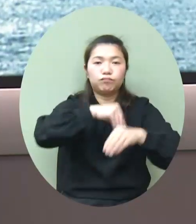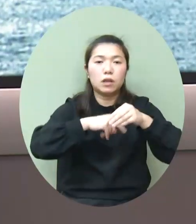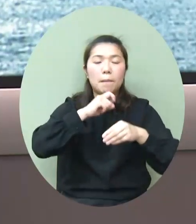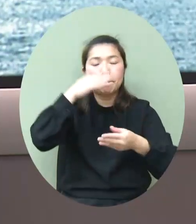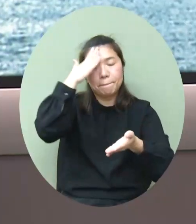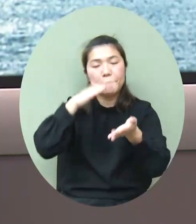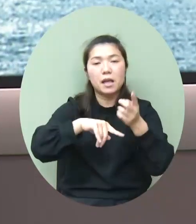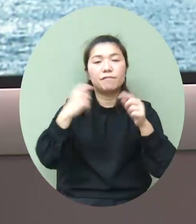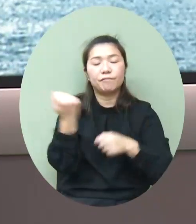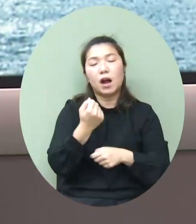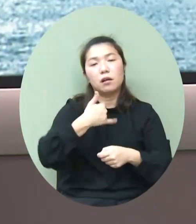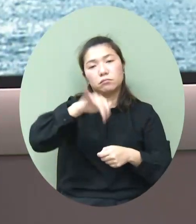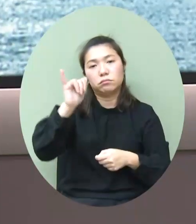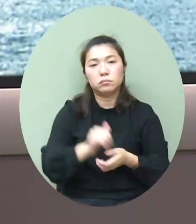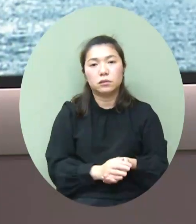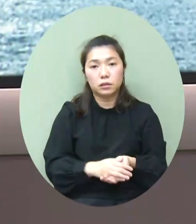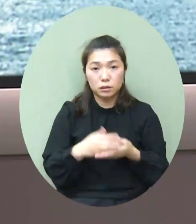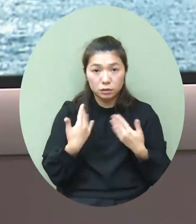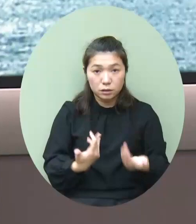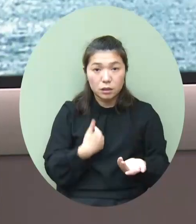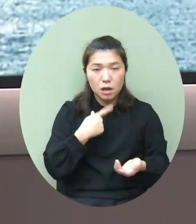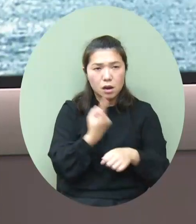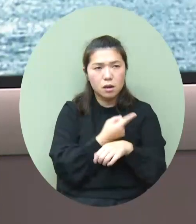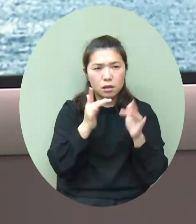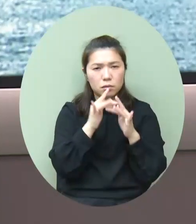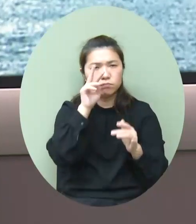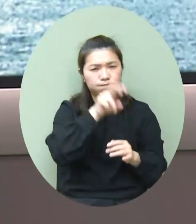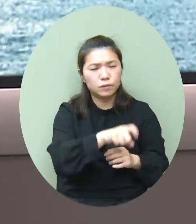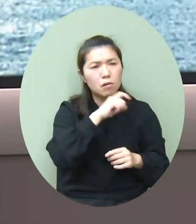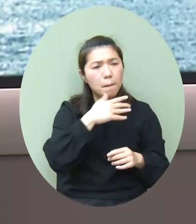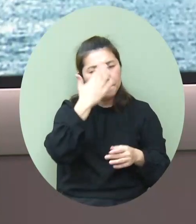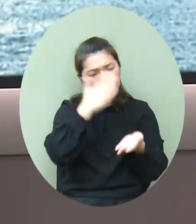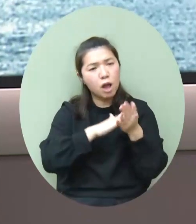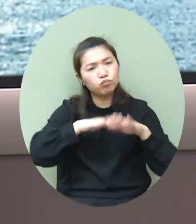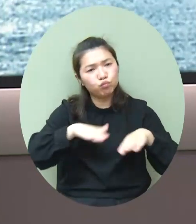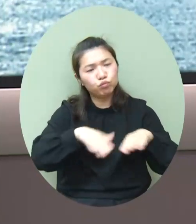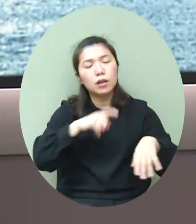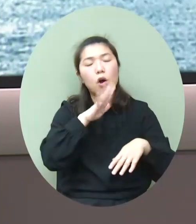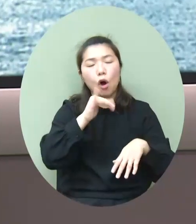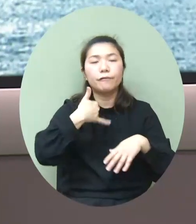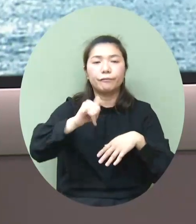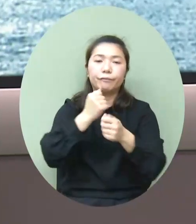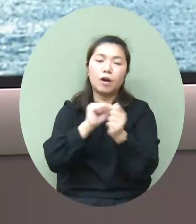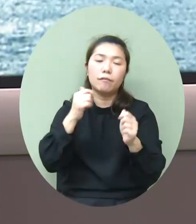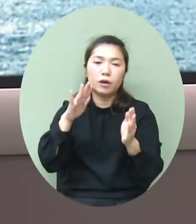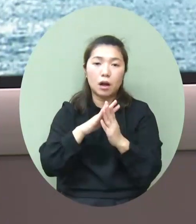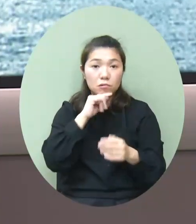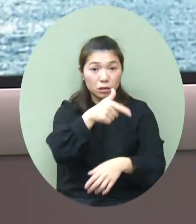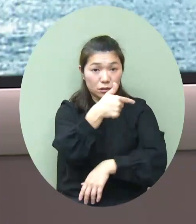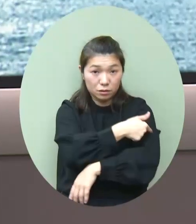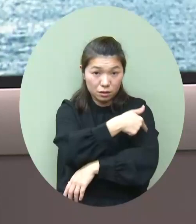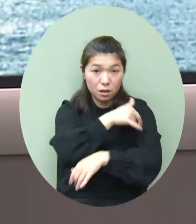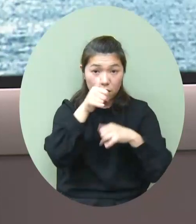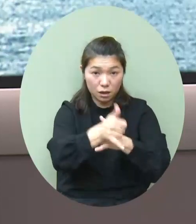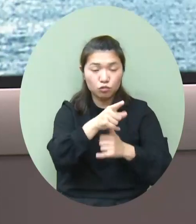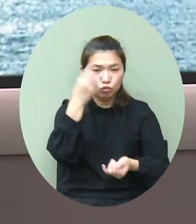增加流转，让病人快点出院。现在临床病人是稳定的话，可以加